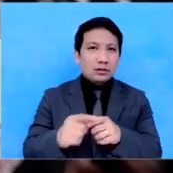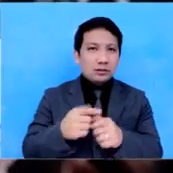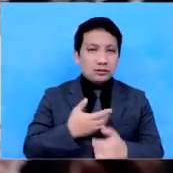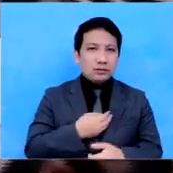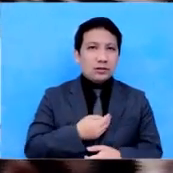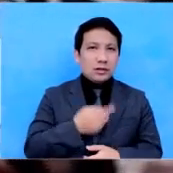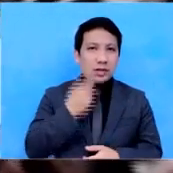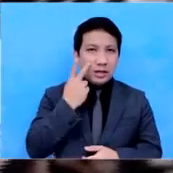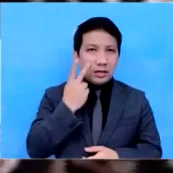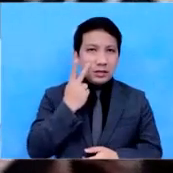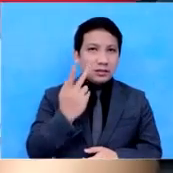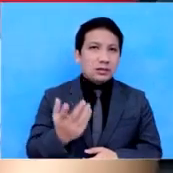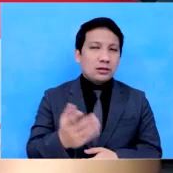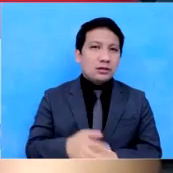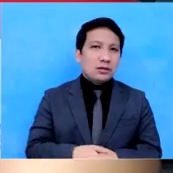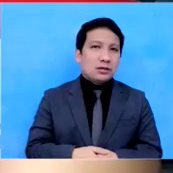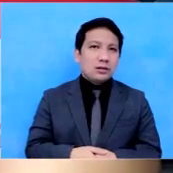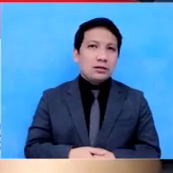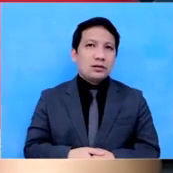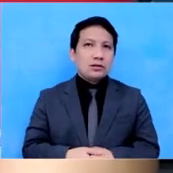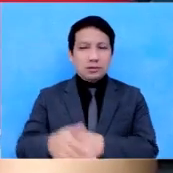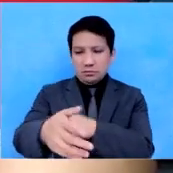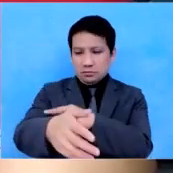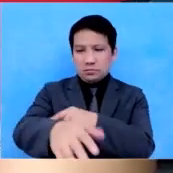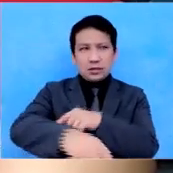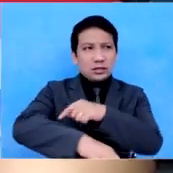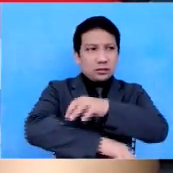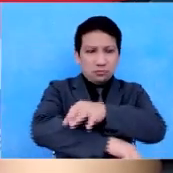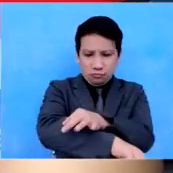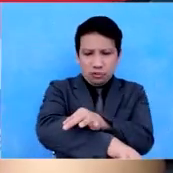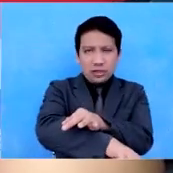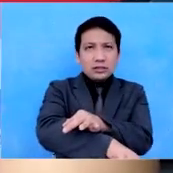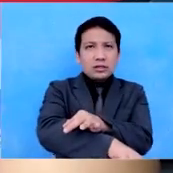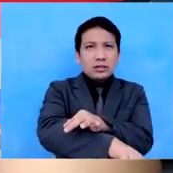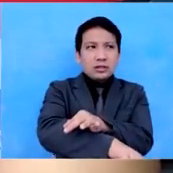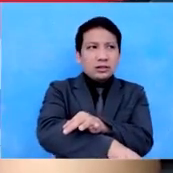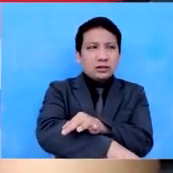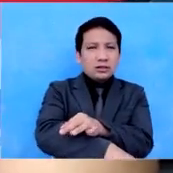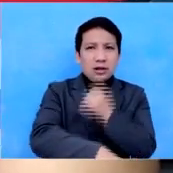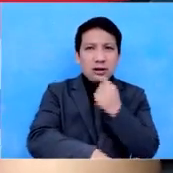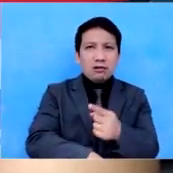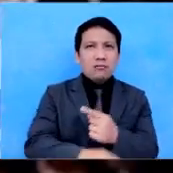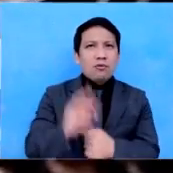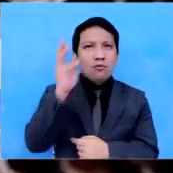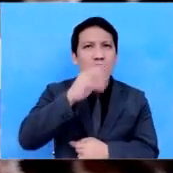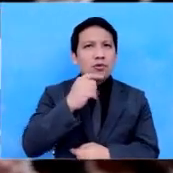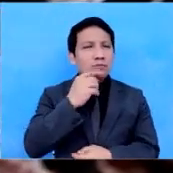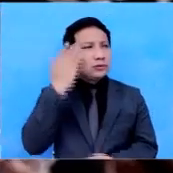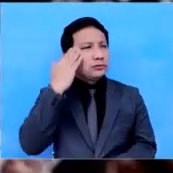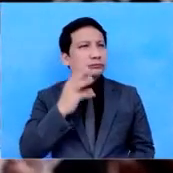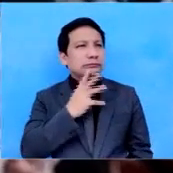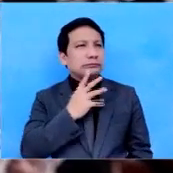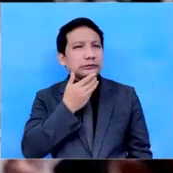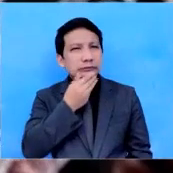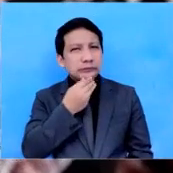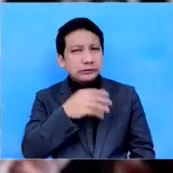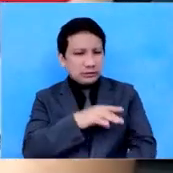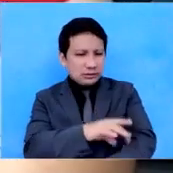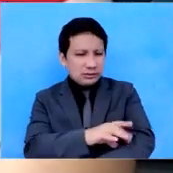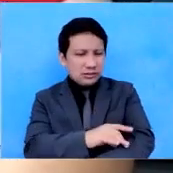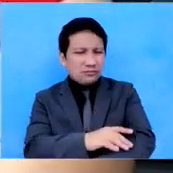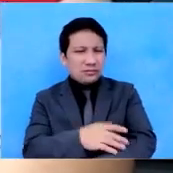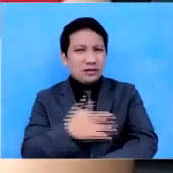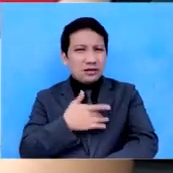dalagita. Nakita naman nila, butas lang siya. So, nag-alanganin pa rin ako, hindi araw mapakali. Nung pinisin ko, sabi niya, masakit.